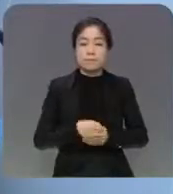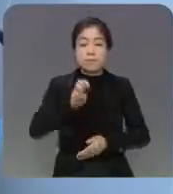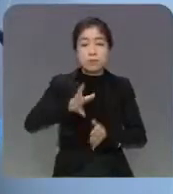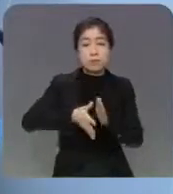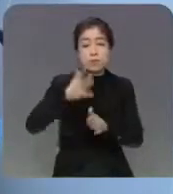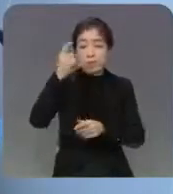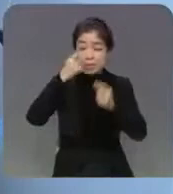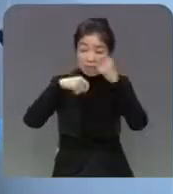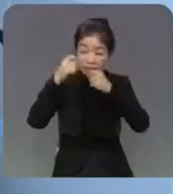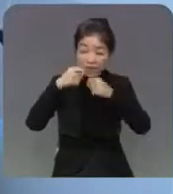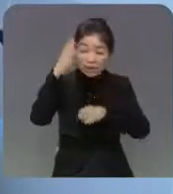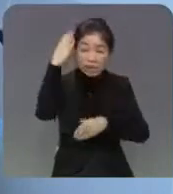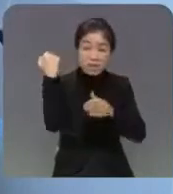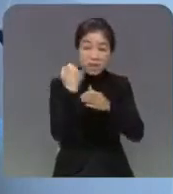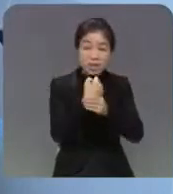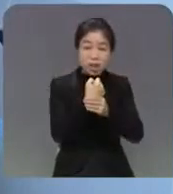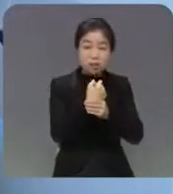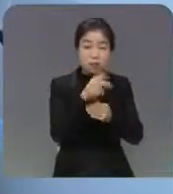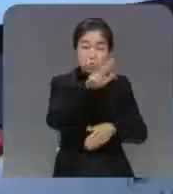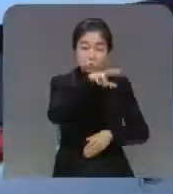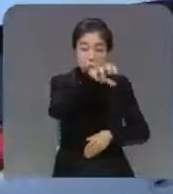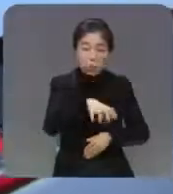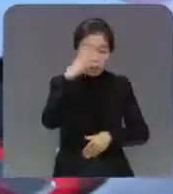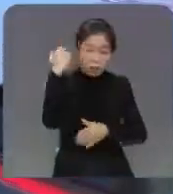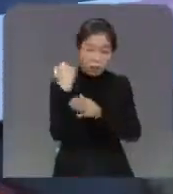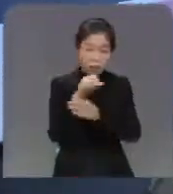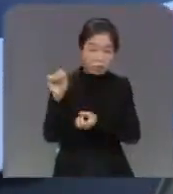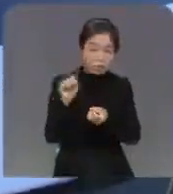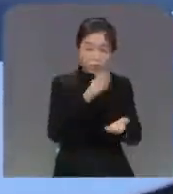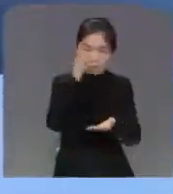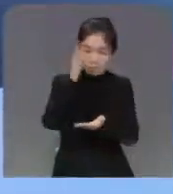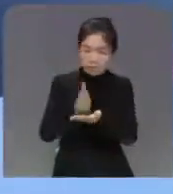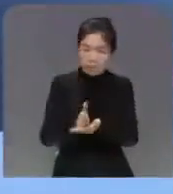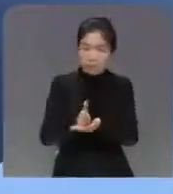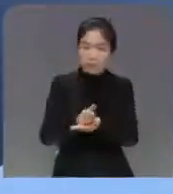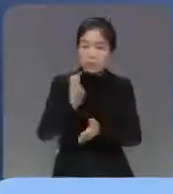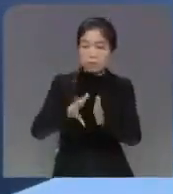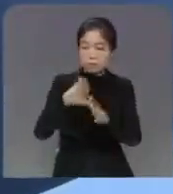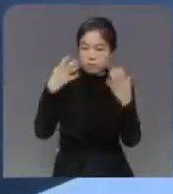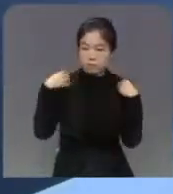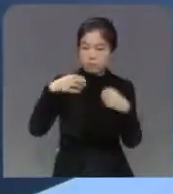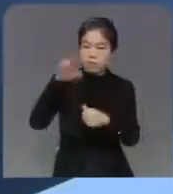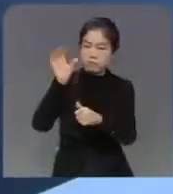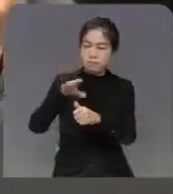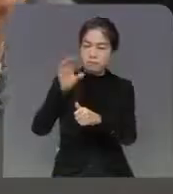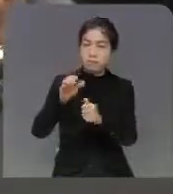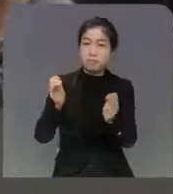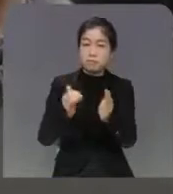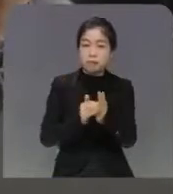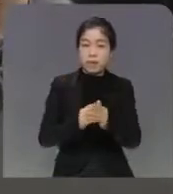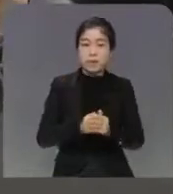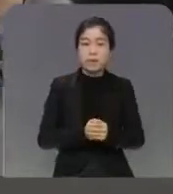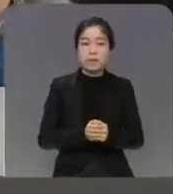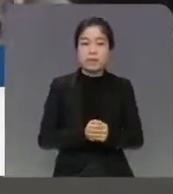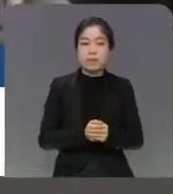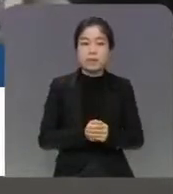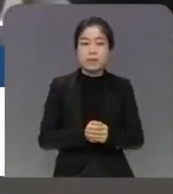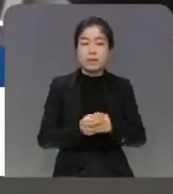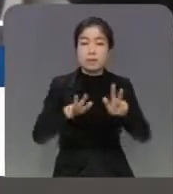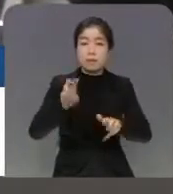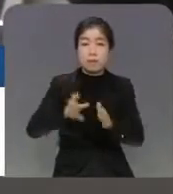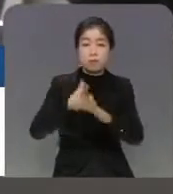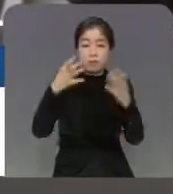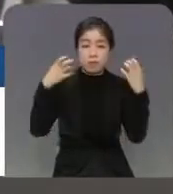광주시 쓰레기를 나주 열병합발전소 원료로 보내서는 안 된다며 광주시를 규탄했습니다. 현재